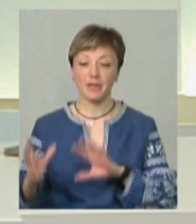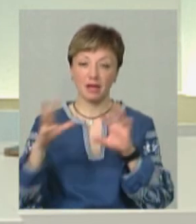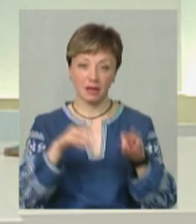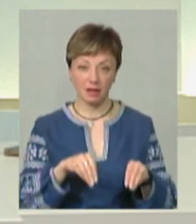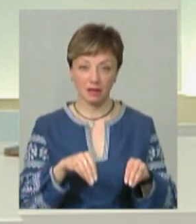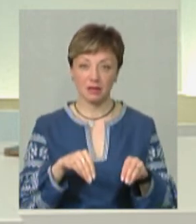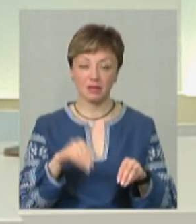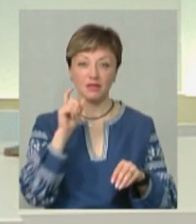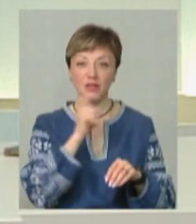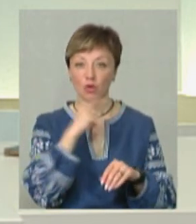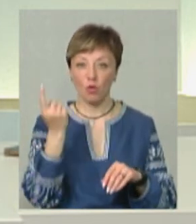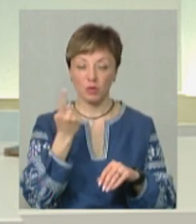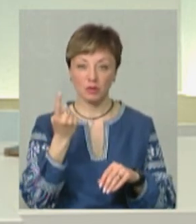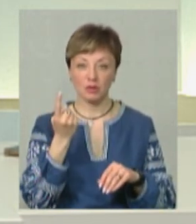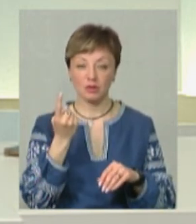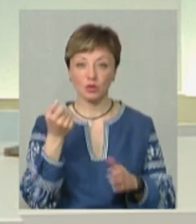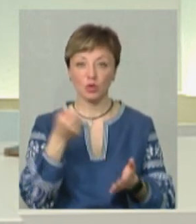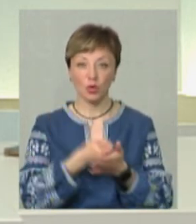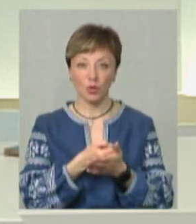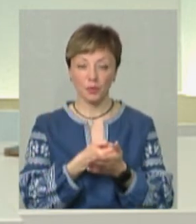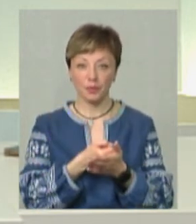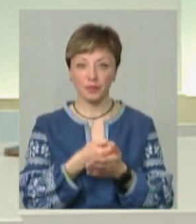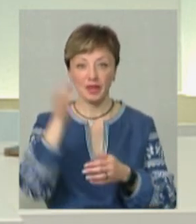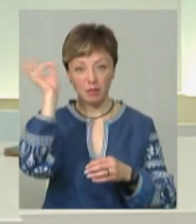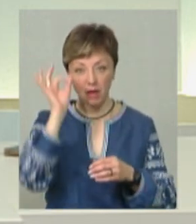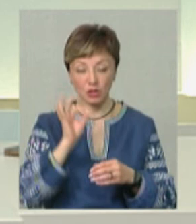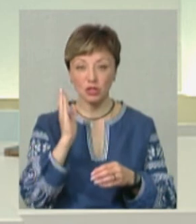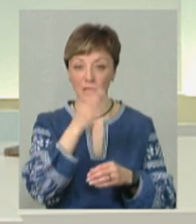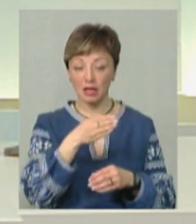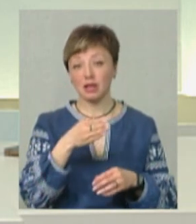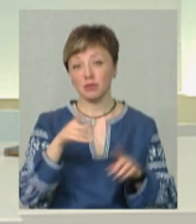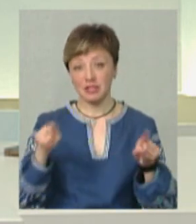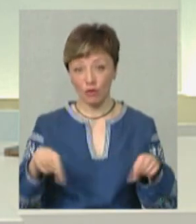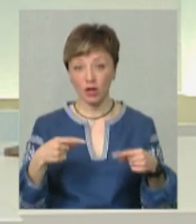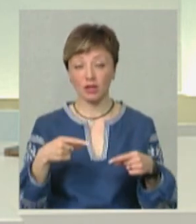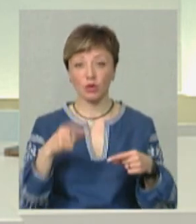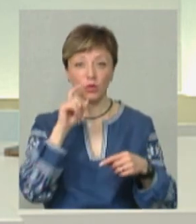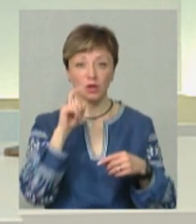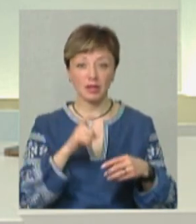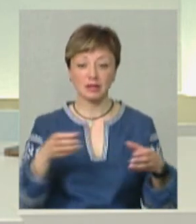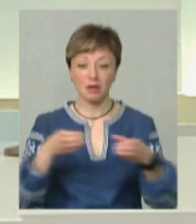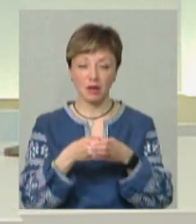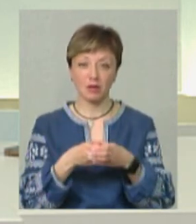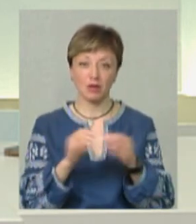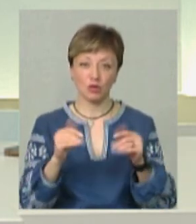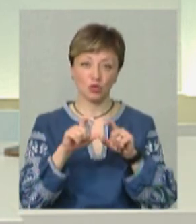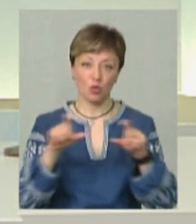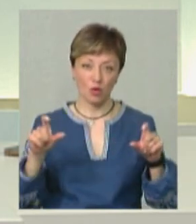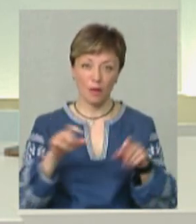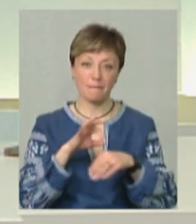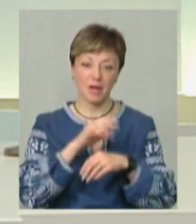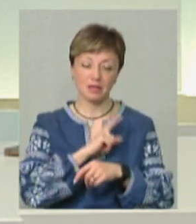переїхала з Вінницької області у Німеччину. І там створила з української діаспори невеличку школу,